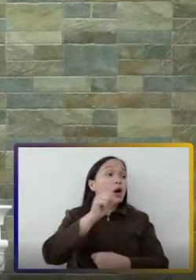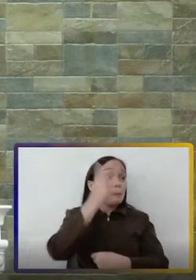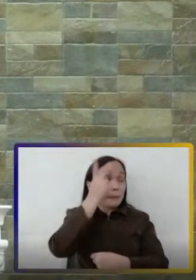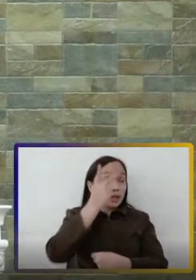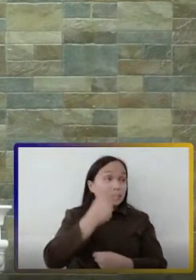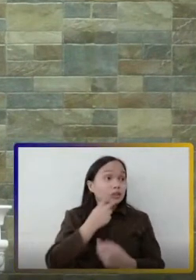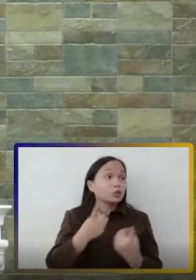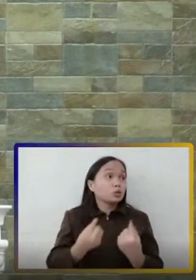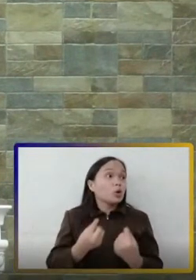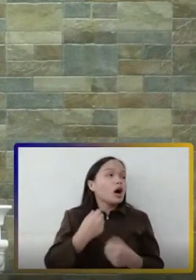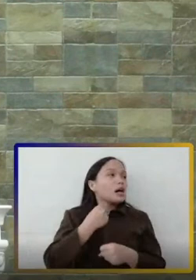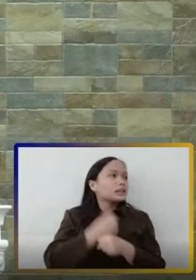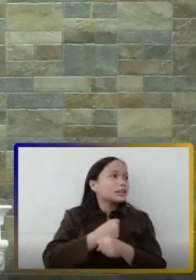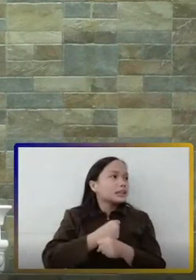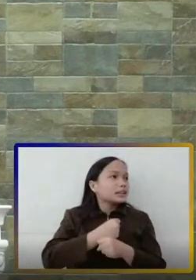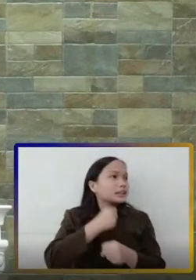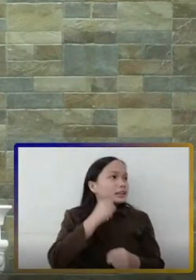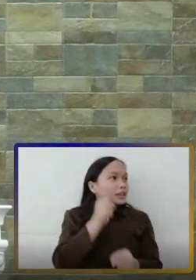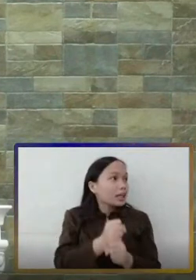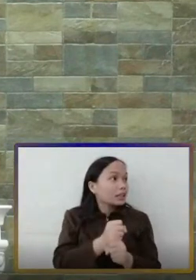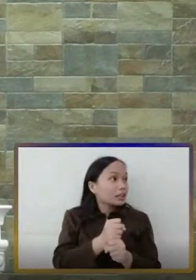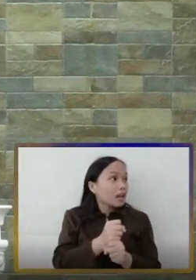Set rules in your home.